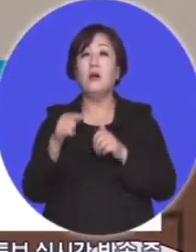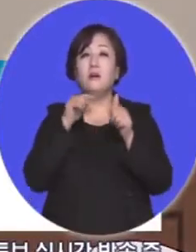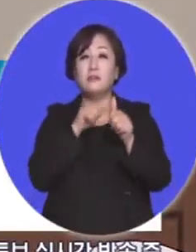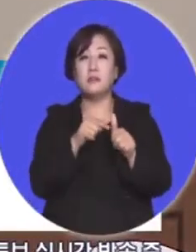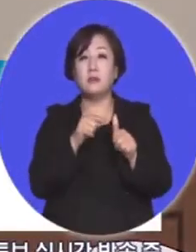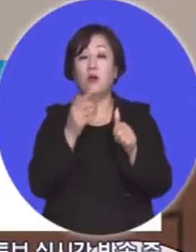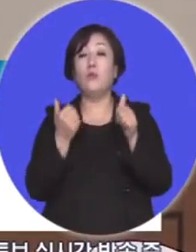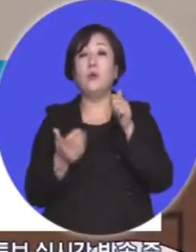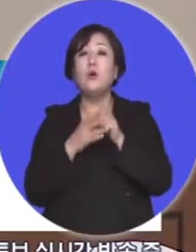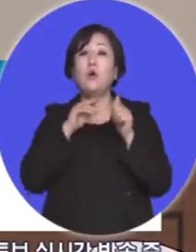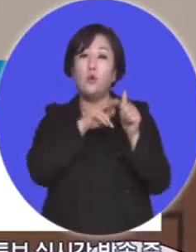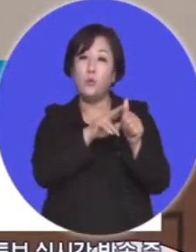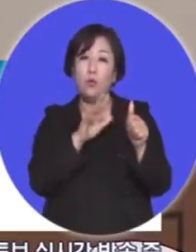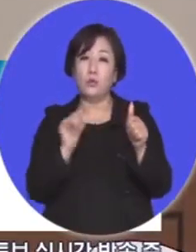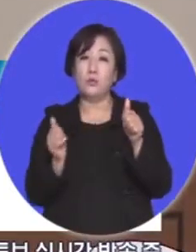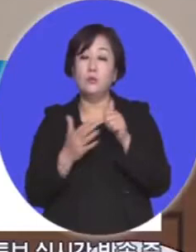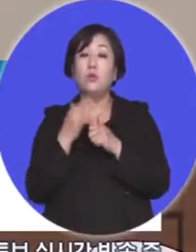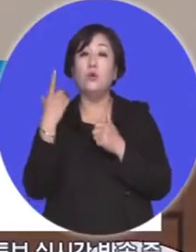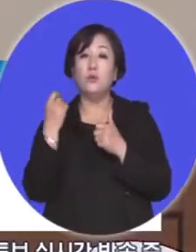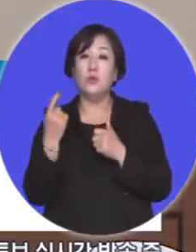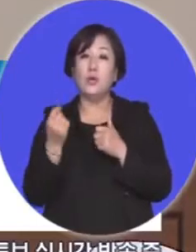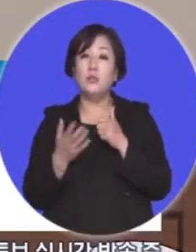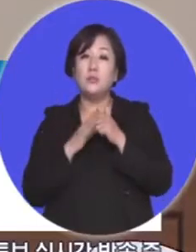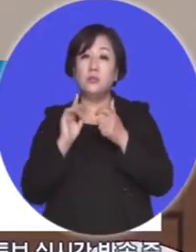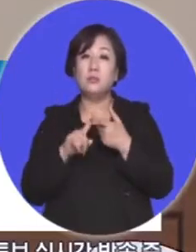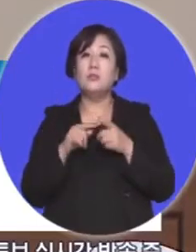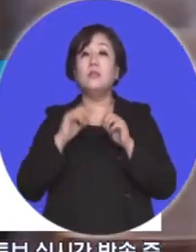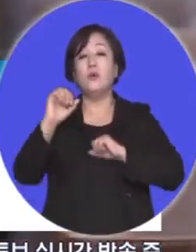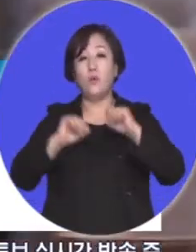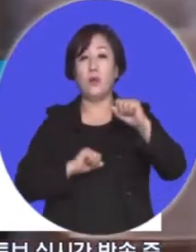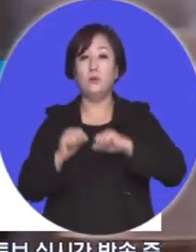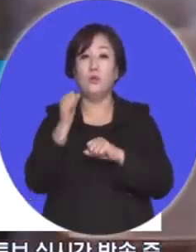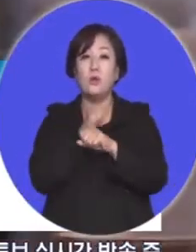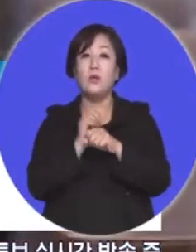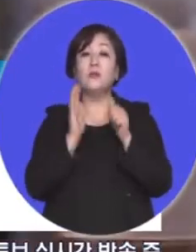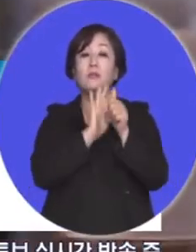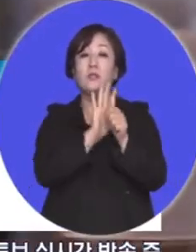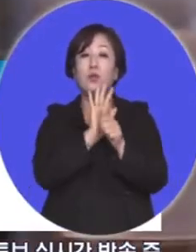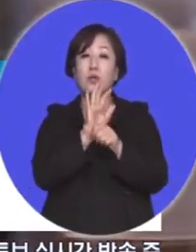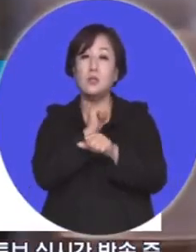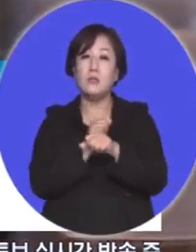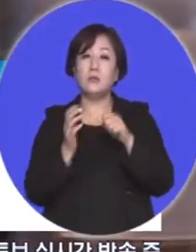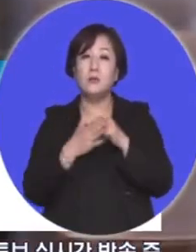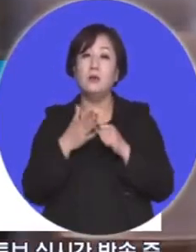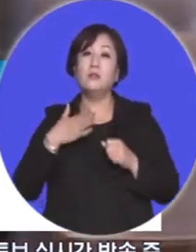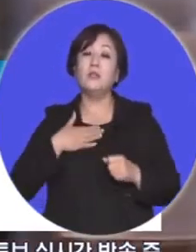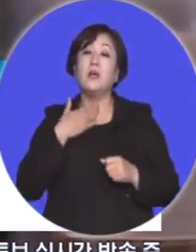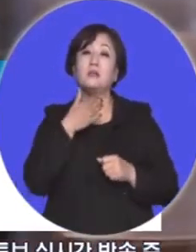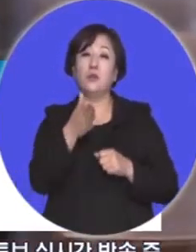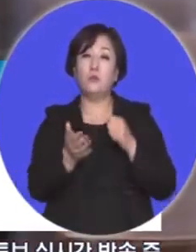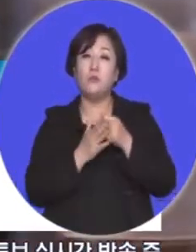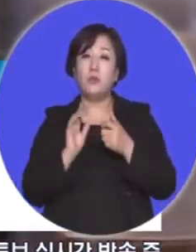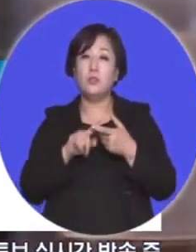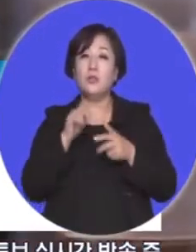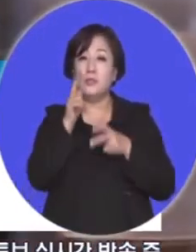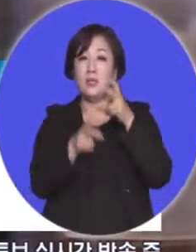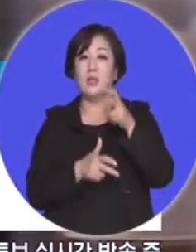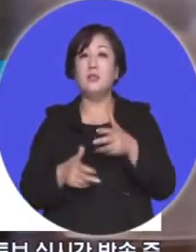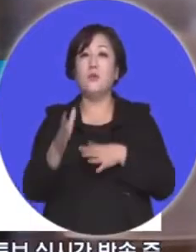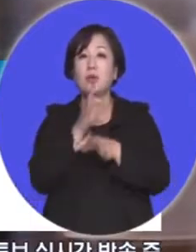본 후보도 캠퍼 인사라고 생각하는데 제가 전공하는 분야가 산업 경영학이라서